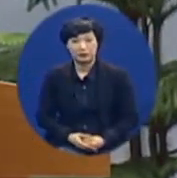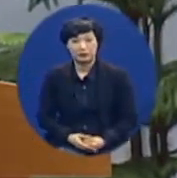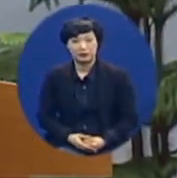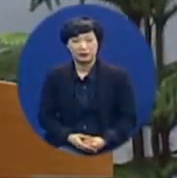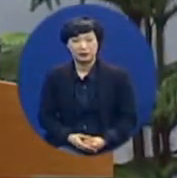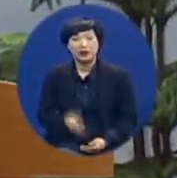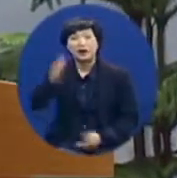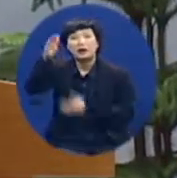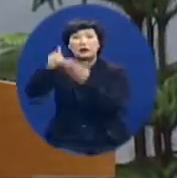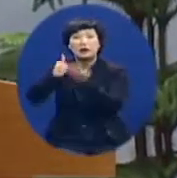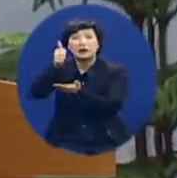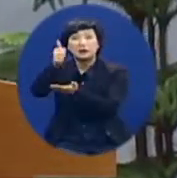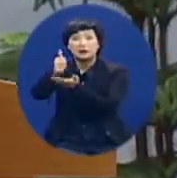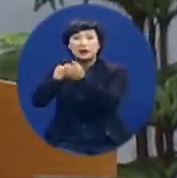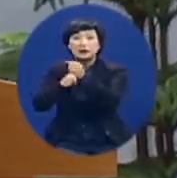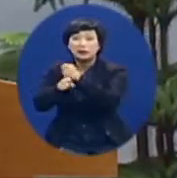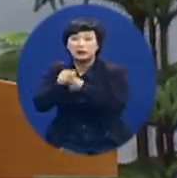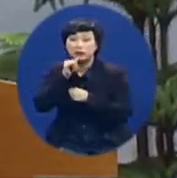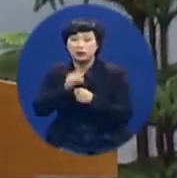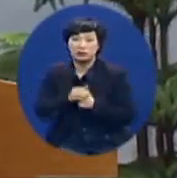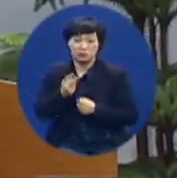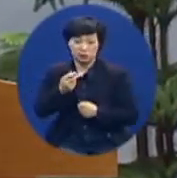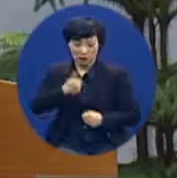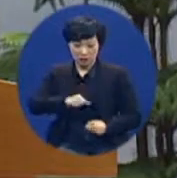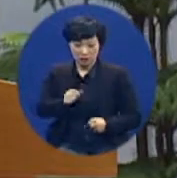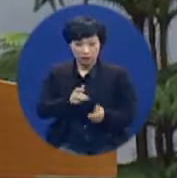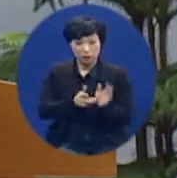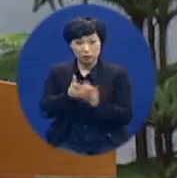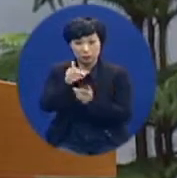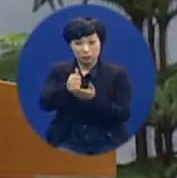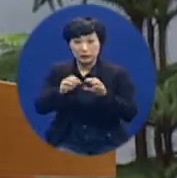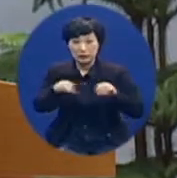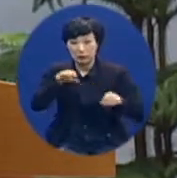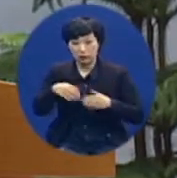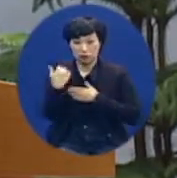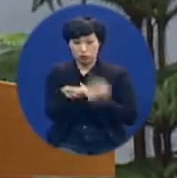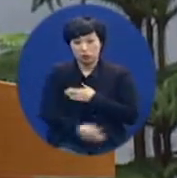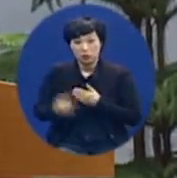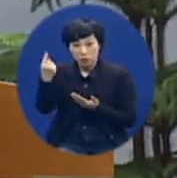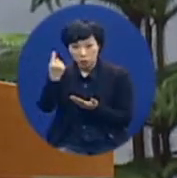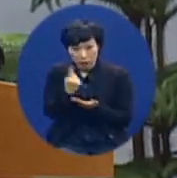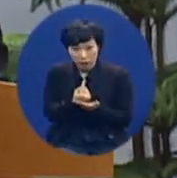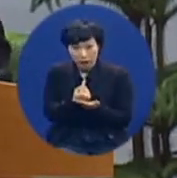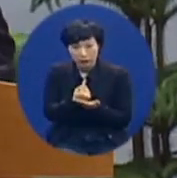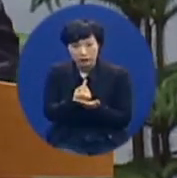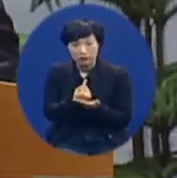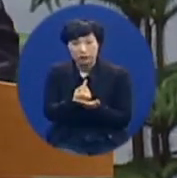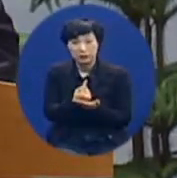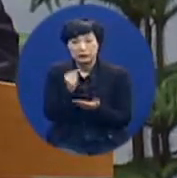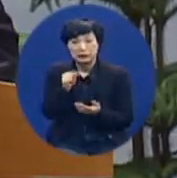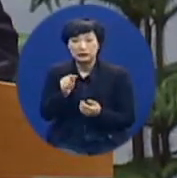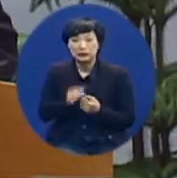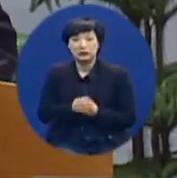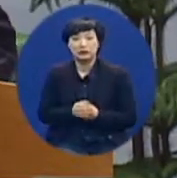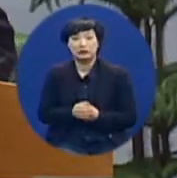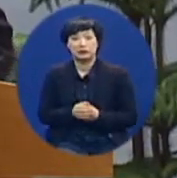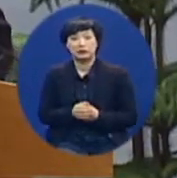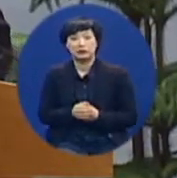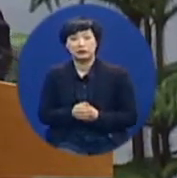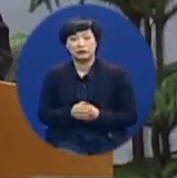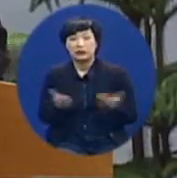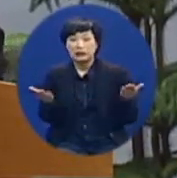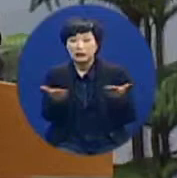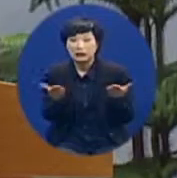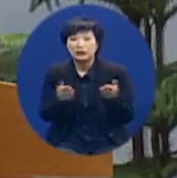하나님의 뜻 그리고 아들이이 땅에 육신을 입고 오신 그